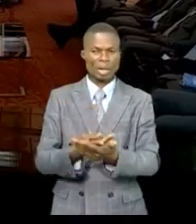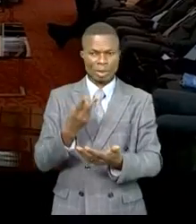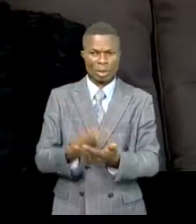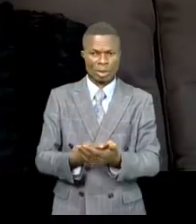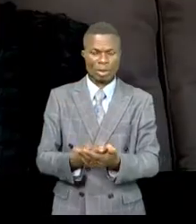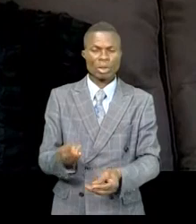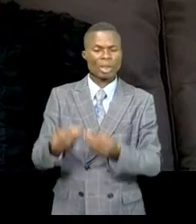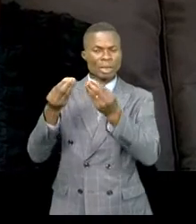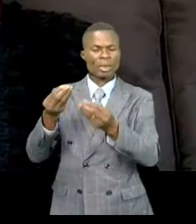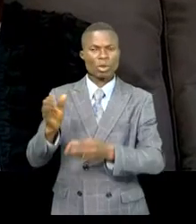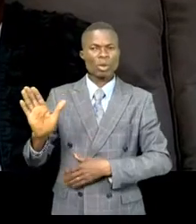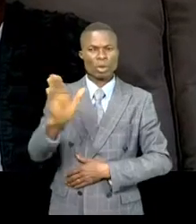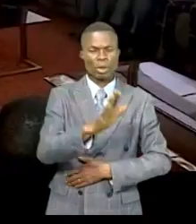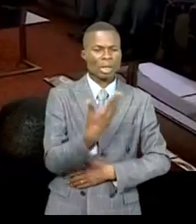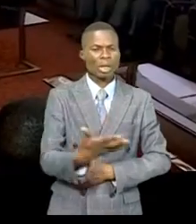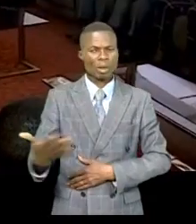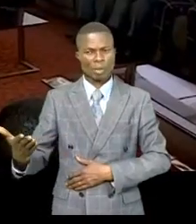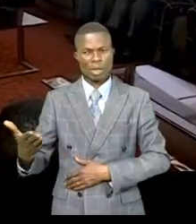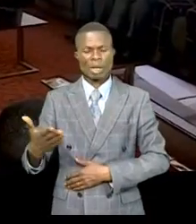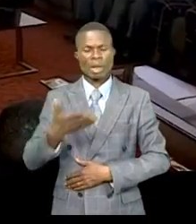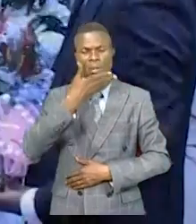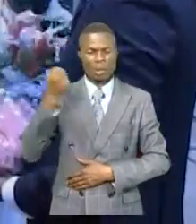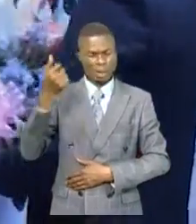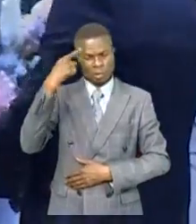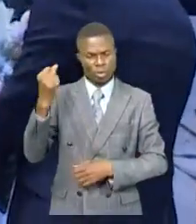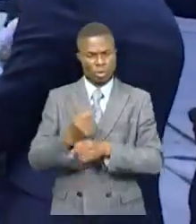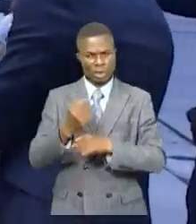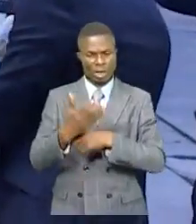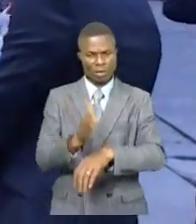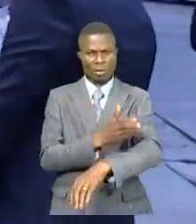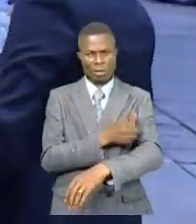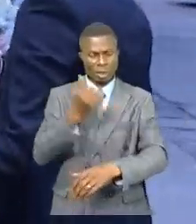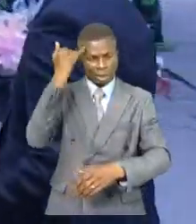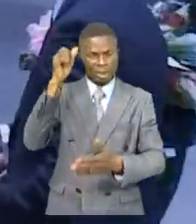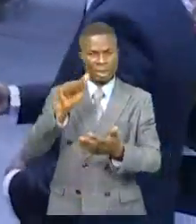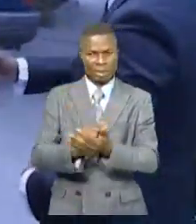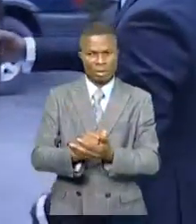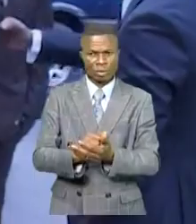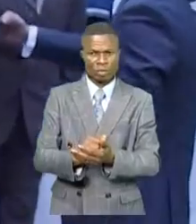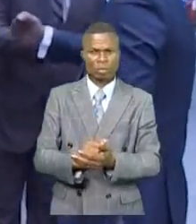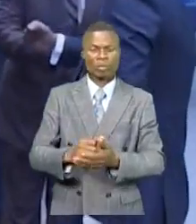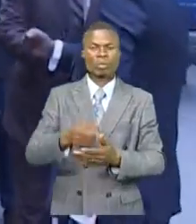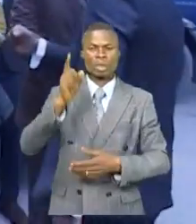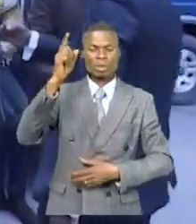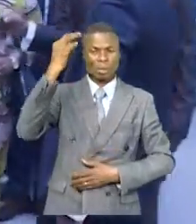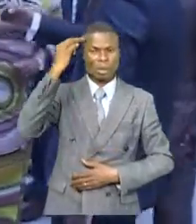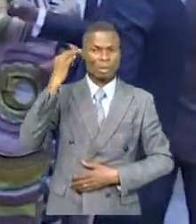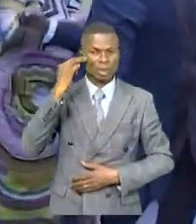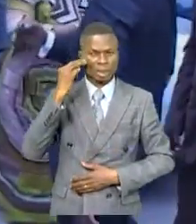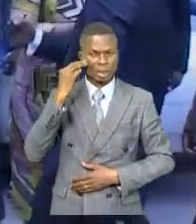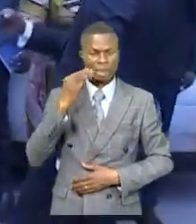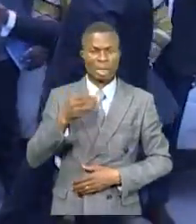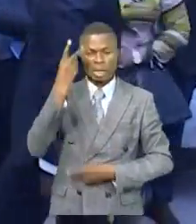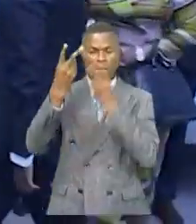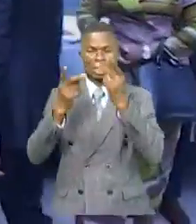leur disposition les matériels pour le test de Covid. Dans la même optique, le nouveau patron du tourisme, Modero